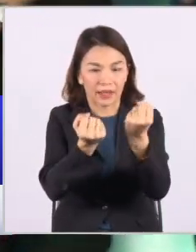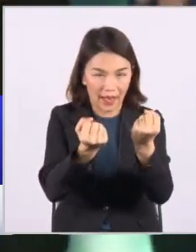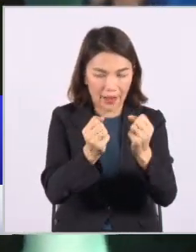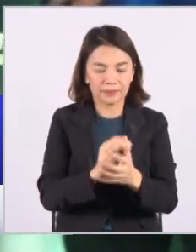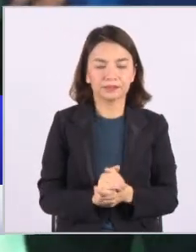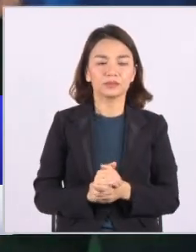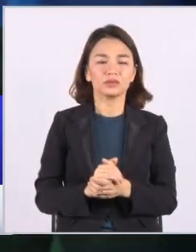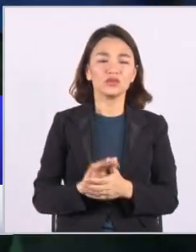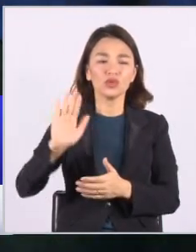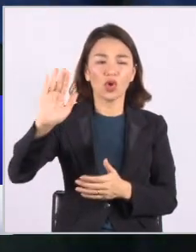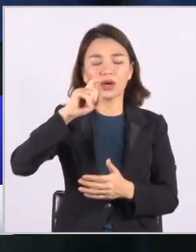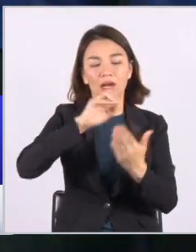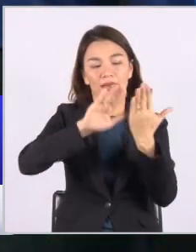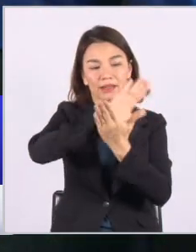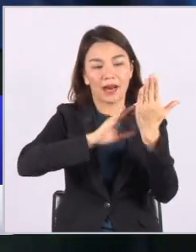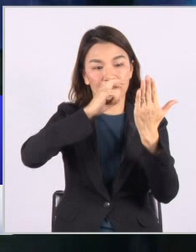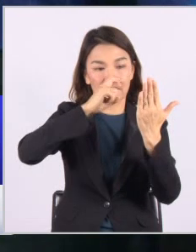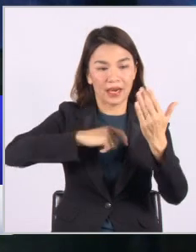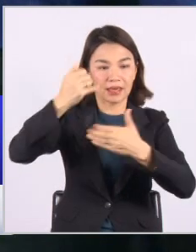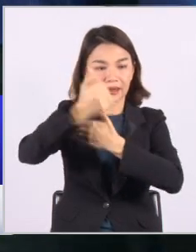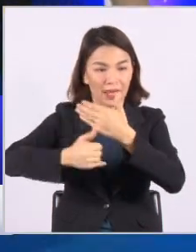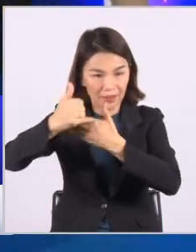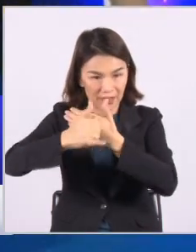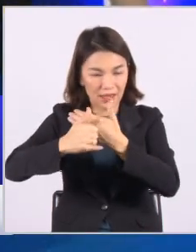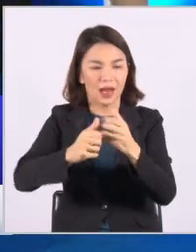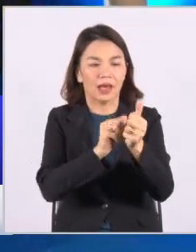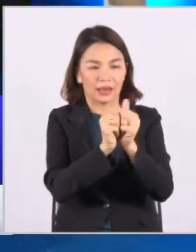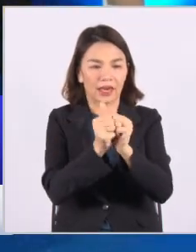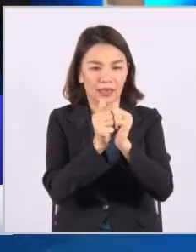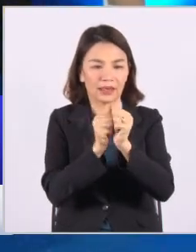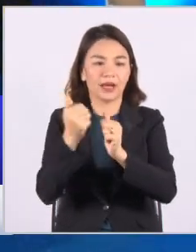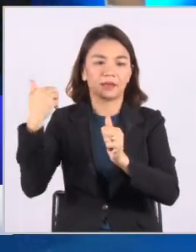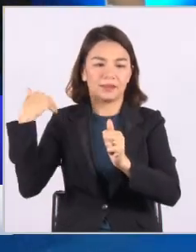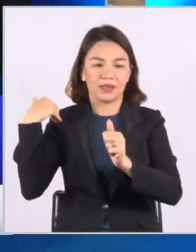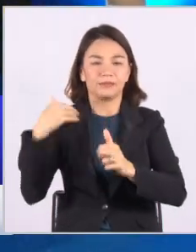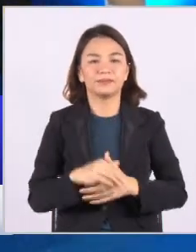แข่งในและก็ต่างประเทศที่มาเข้าร่วมการแข่งขันมากขึ้นค่ะ